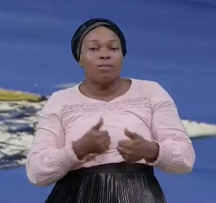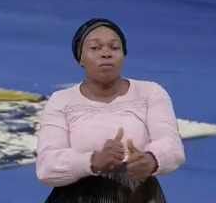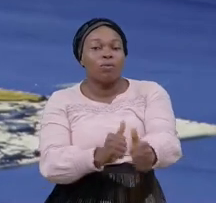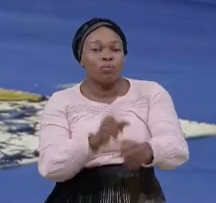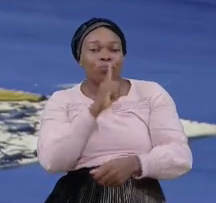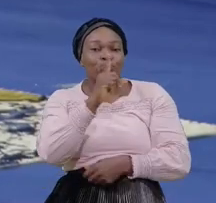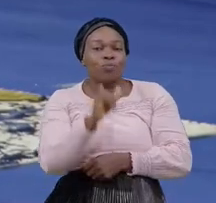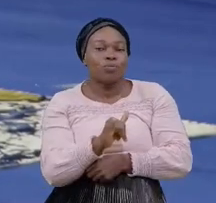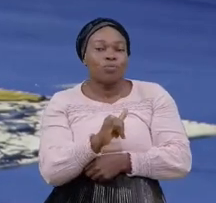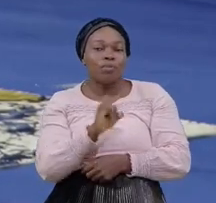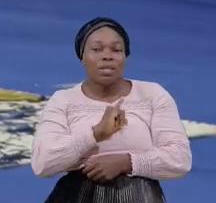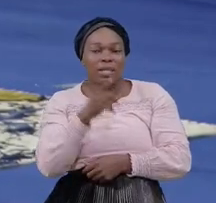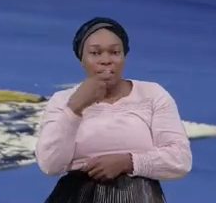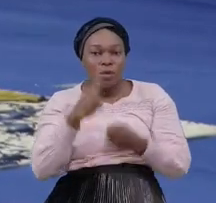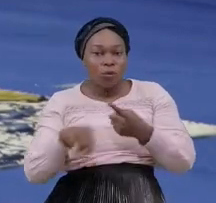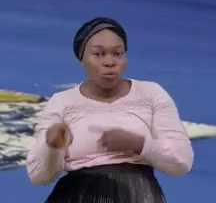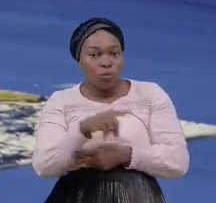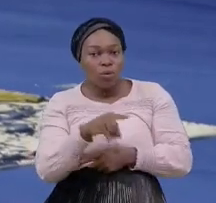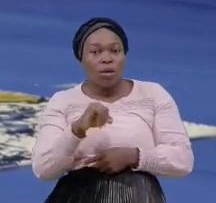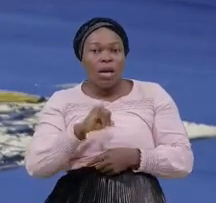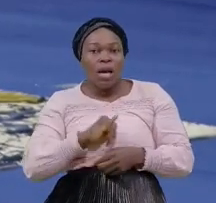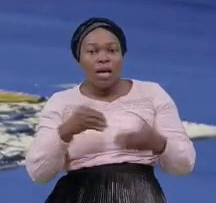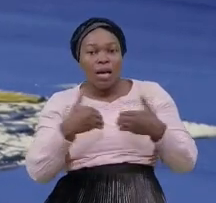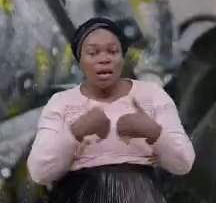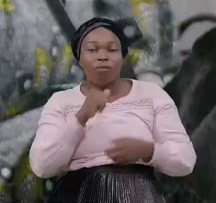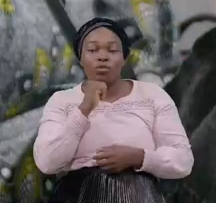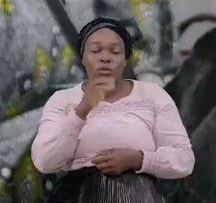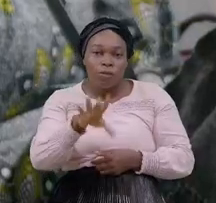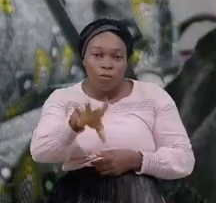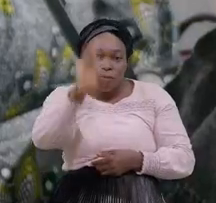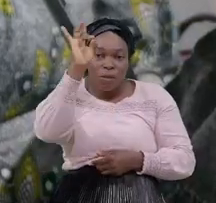en vérité, même en Israël,